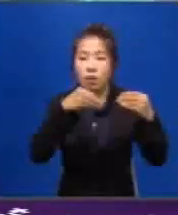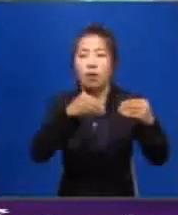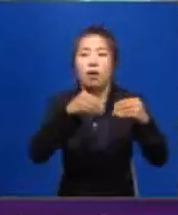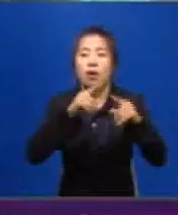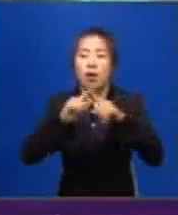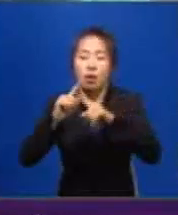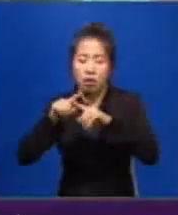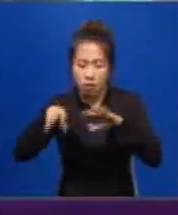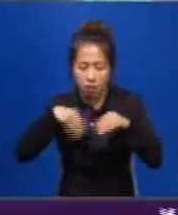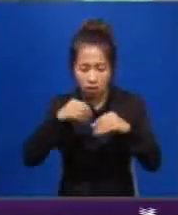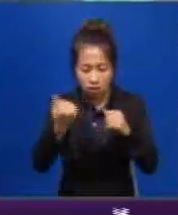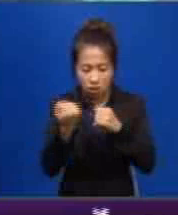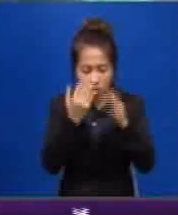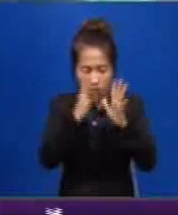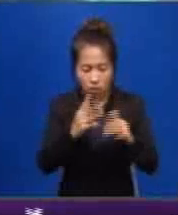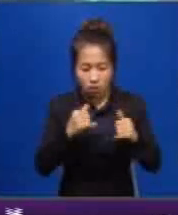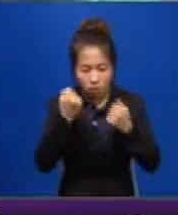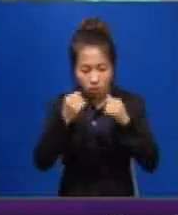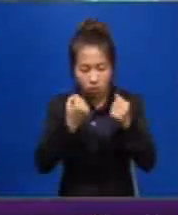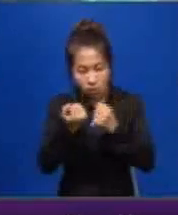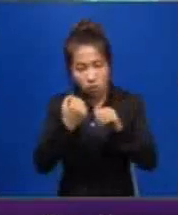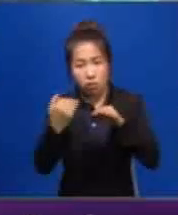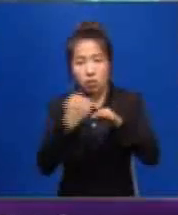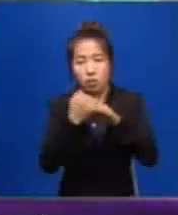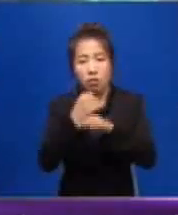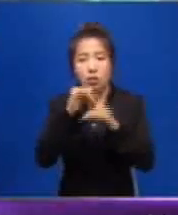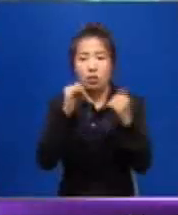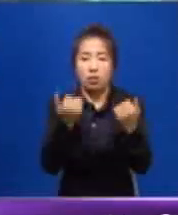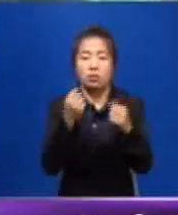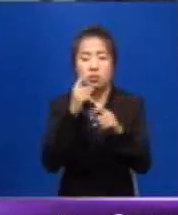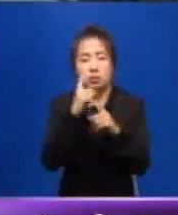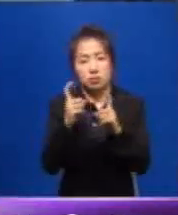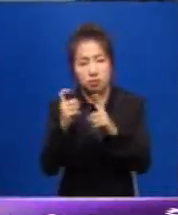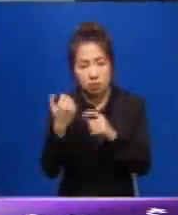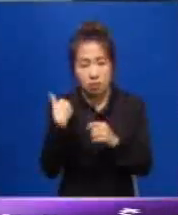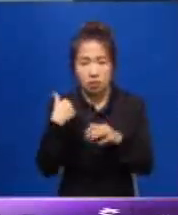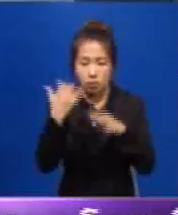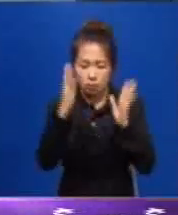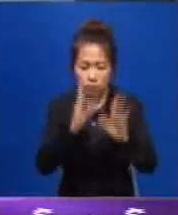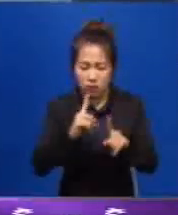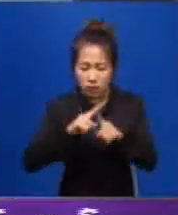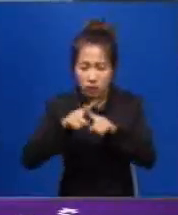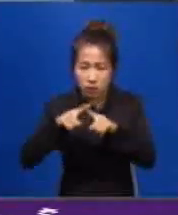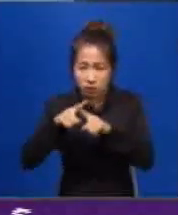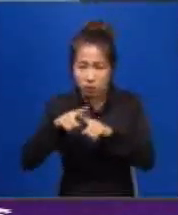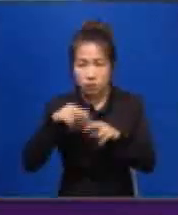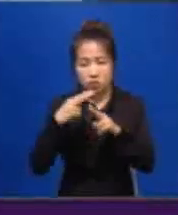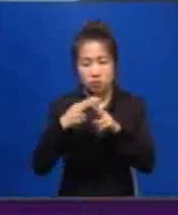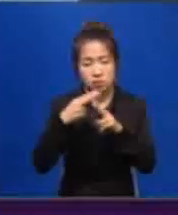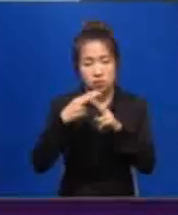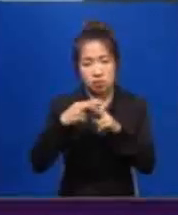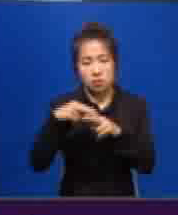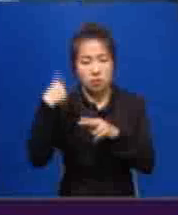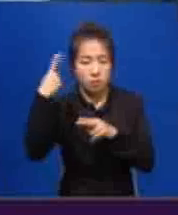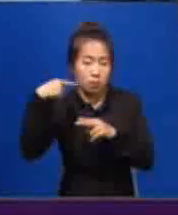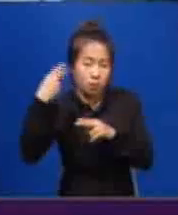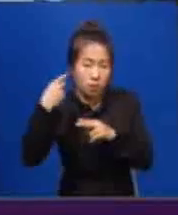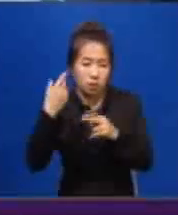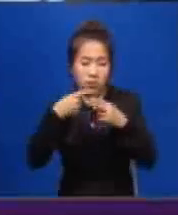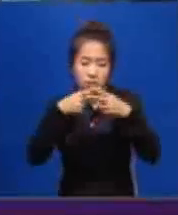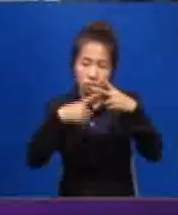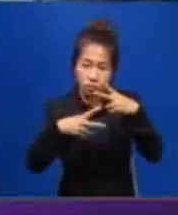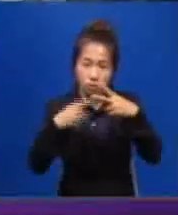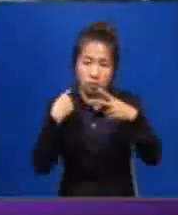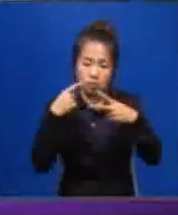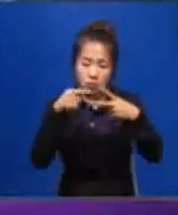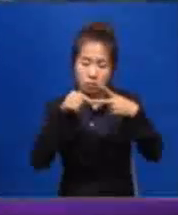ปี คนขบรถขยะ เสียชีวตทันทีนอกจนี้ยมผู้บาทเจ็บอหน่คน คางสาวสุมิตราธนภูมิปัญา อ